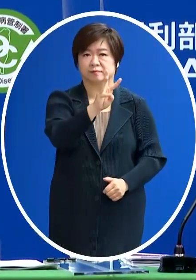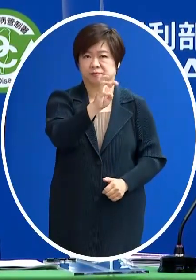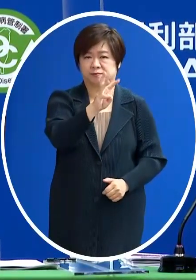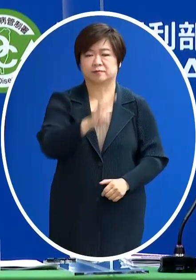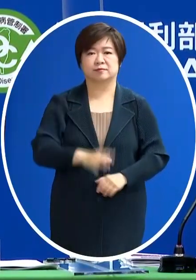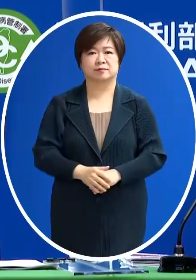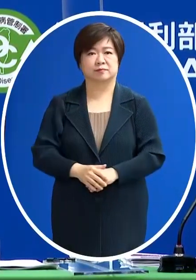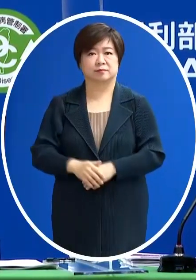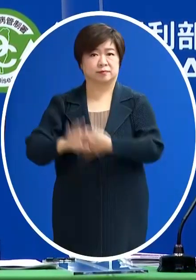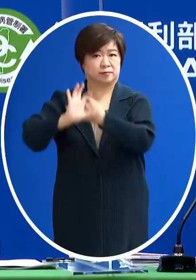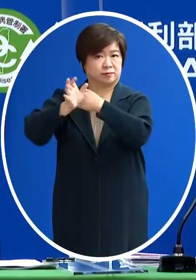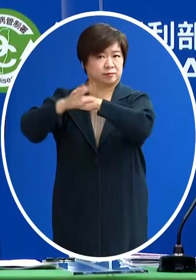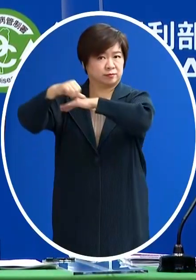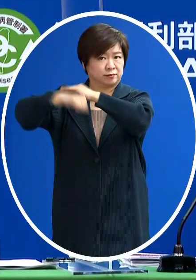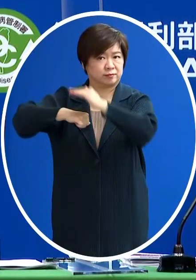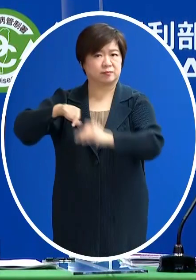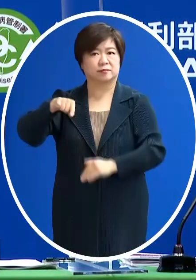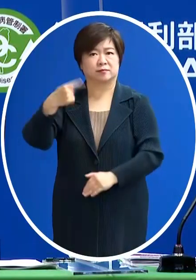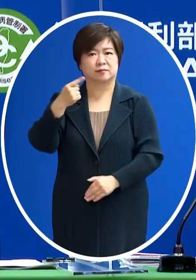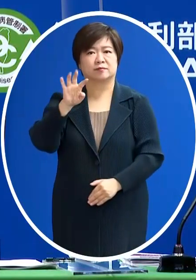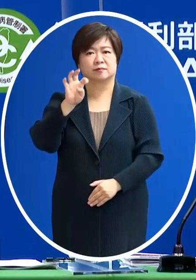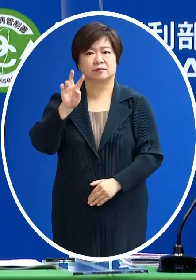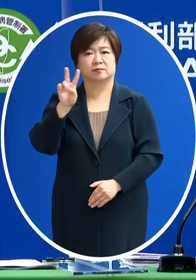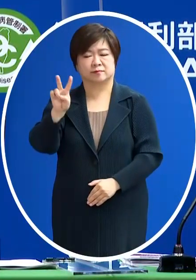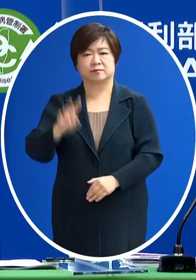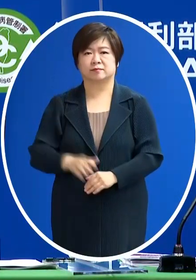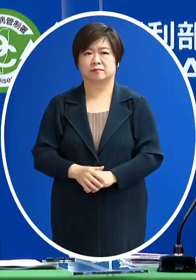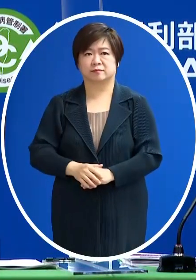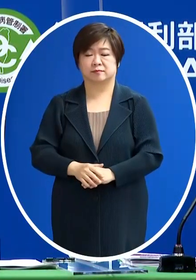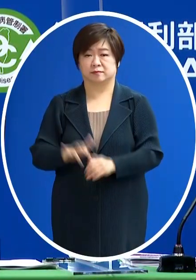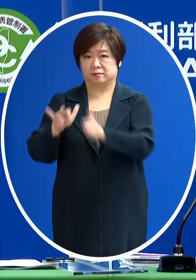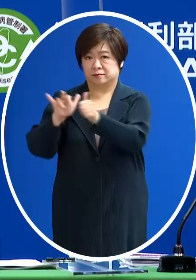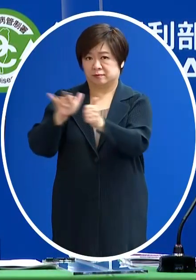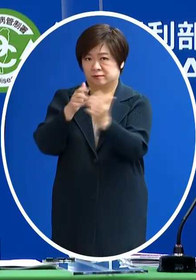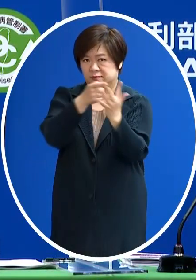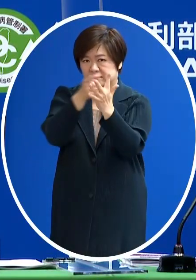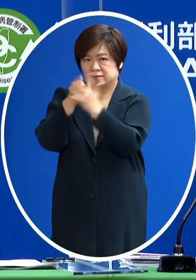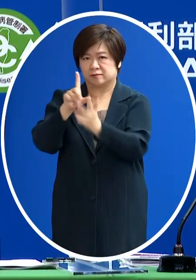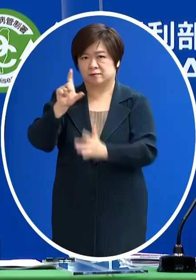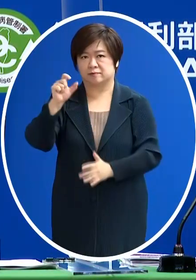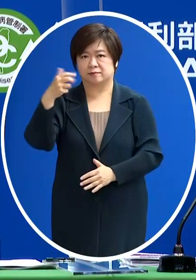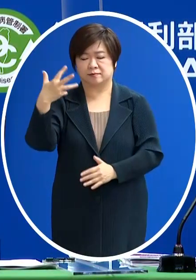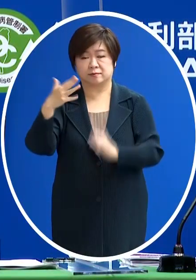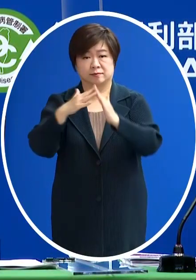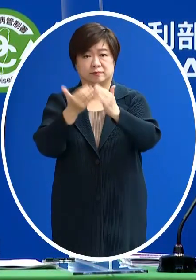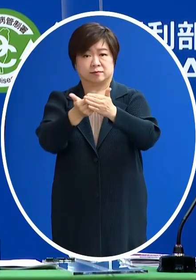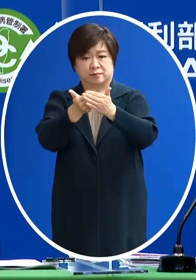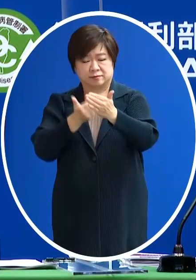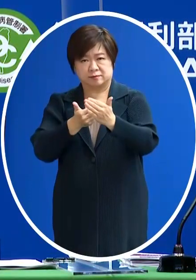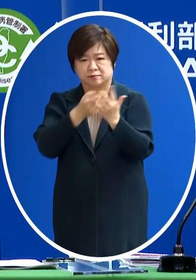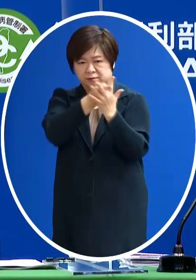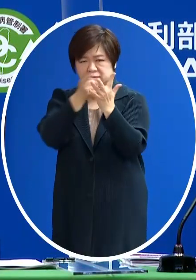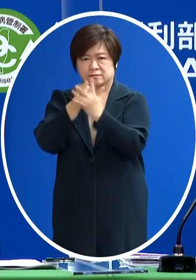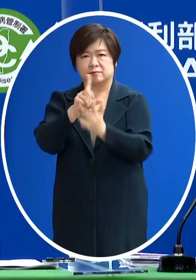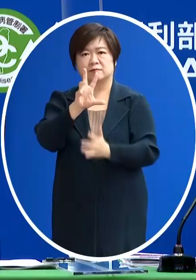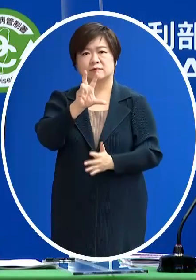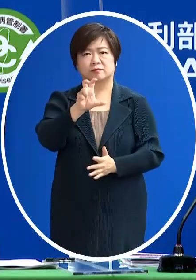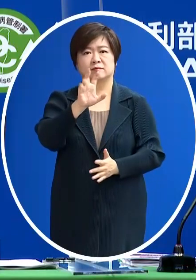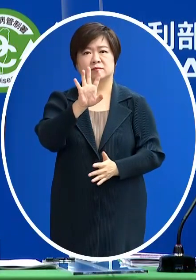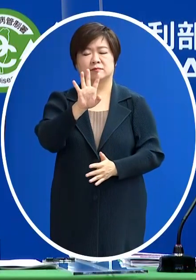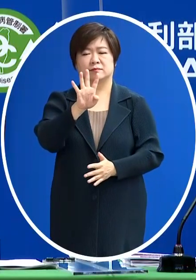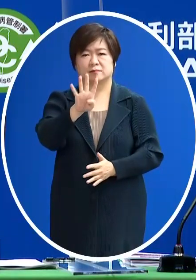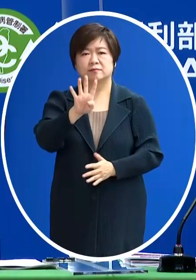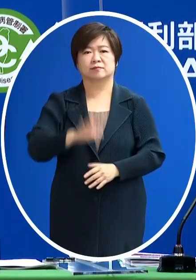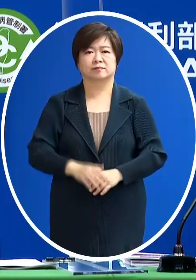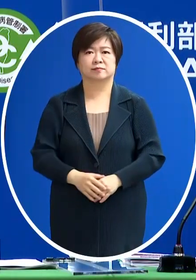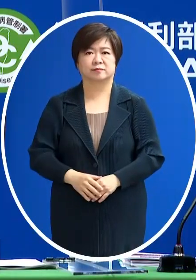例，那境外移入的142例，落地采检的68例，居家检疫采检的